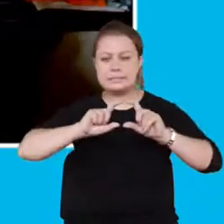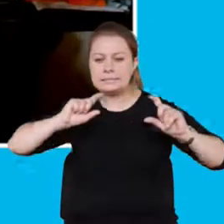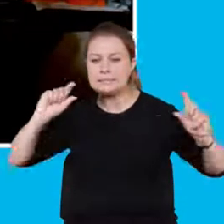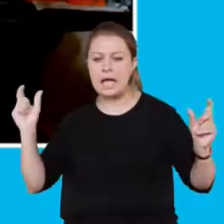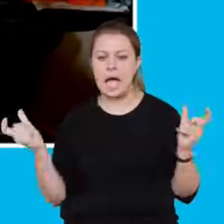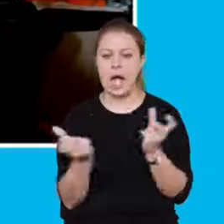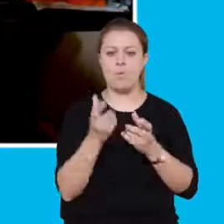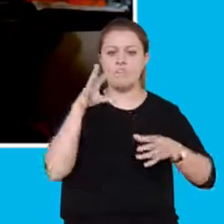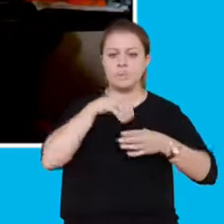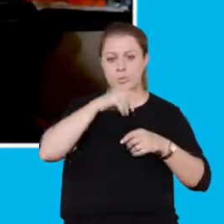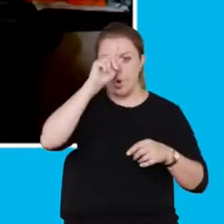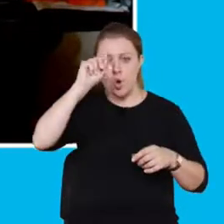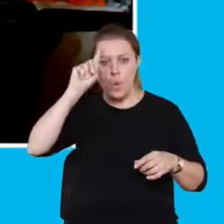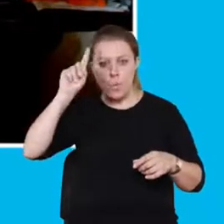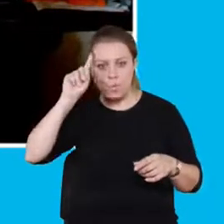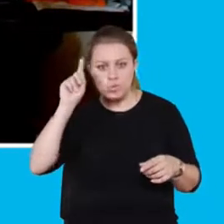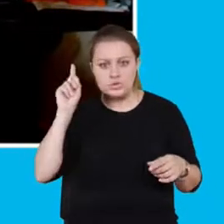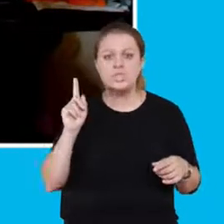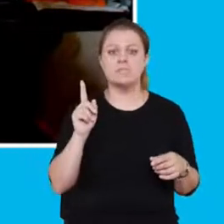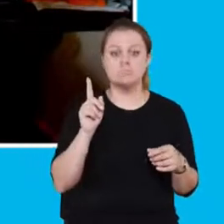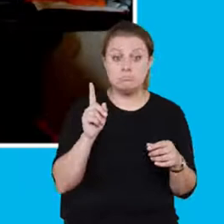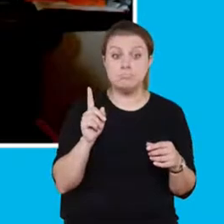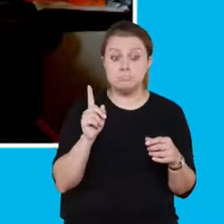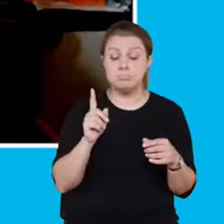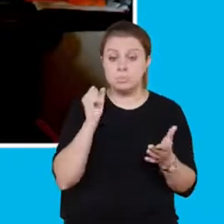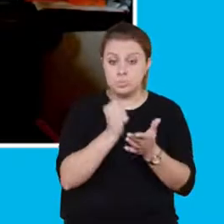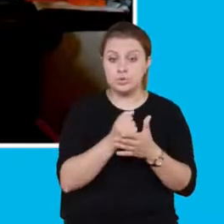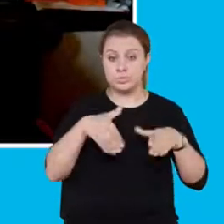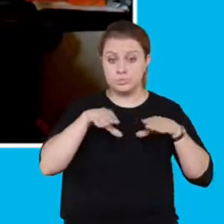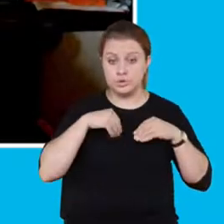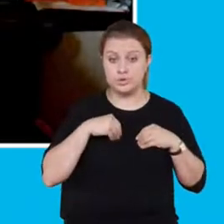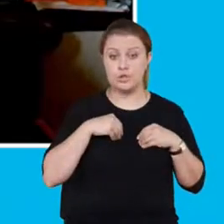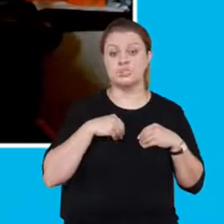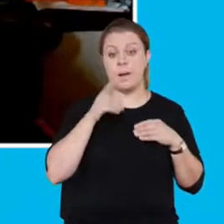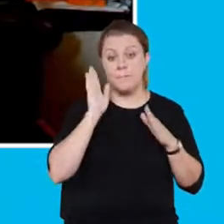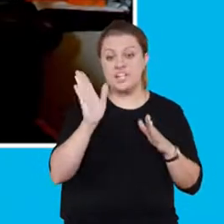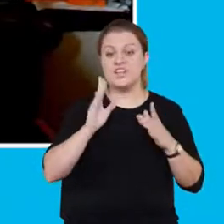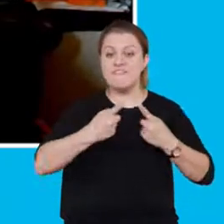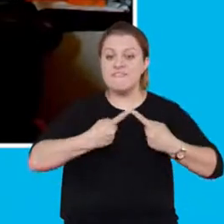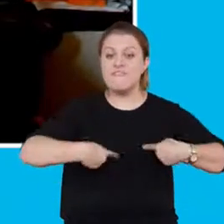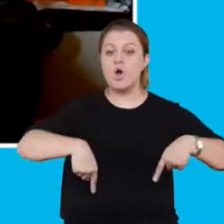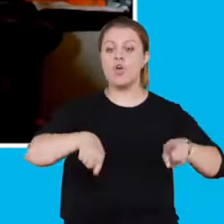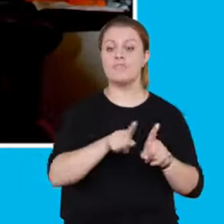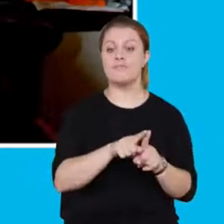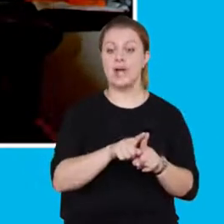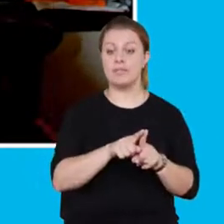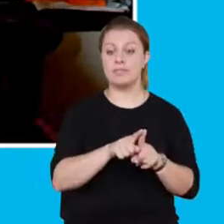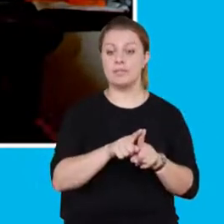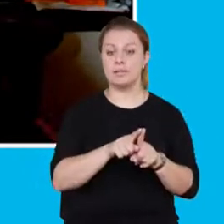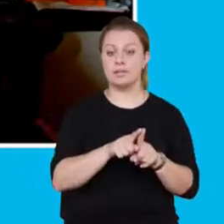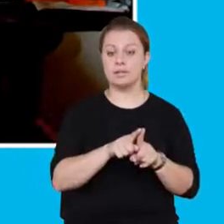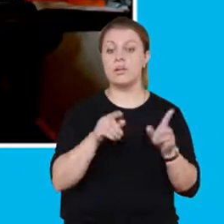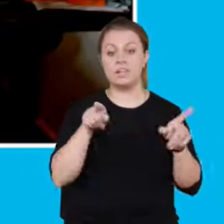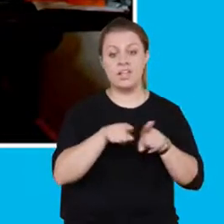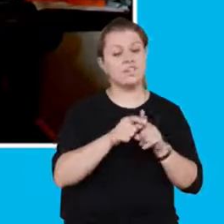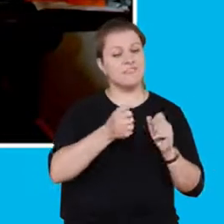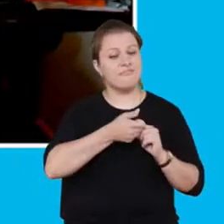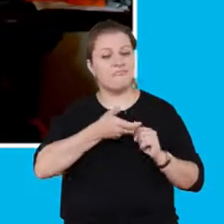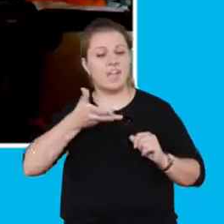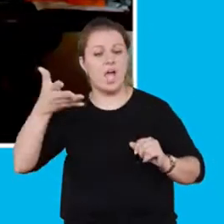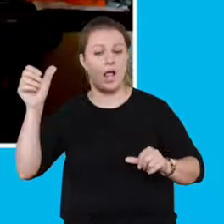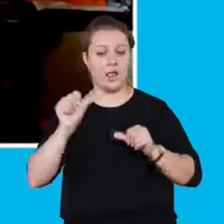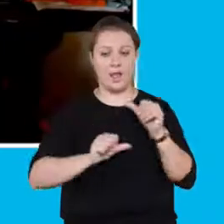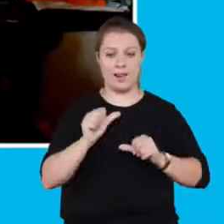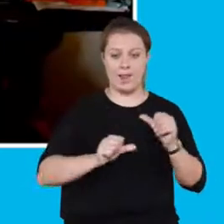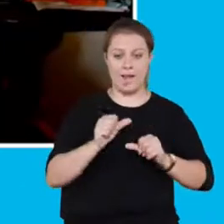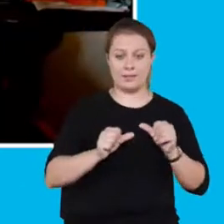przestrzeni publicznej, no tylko będzie realizowany w nie tak w pełnym stopniu i przez wiele lat w postaci